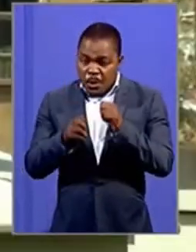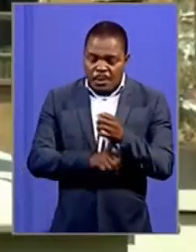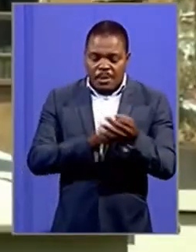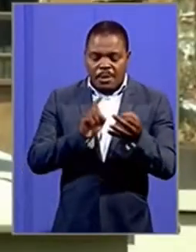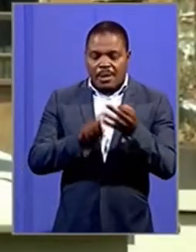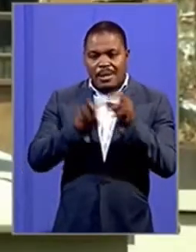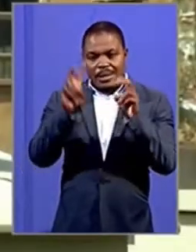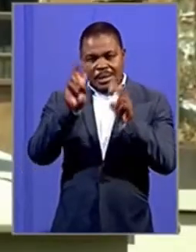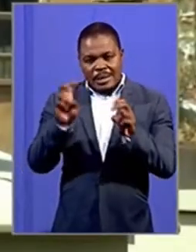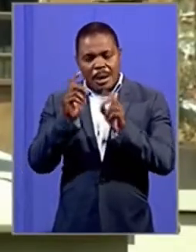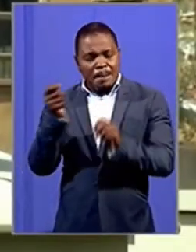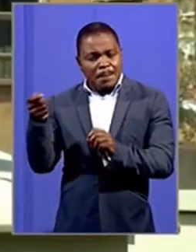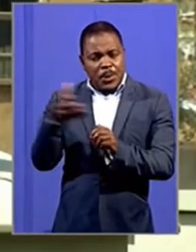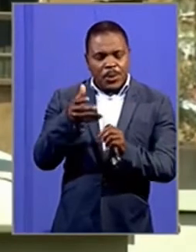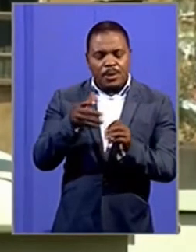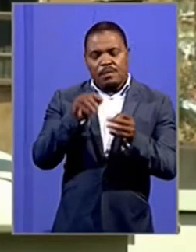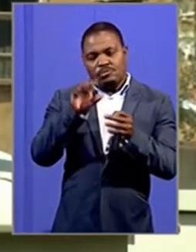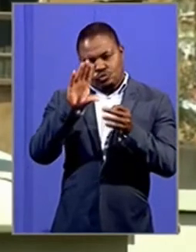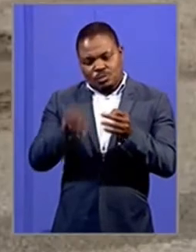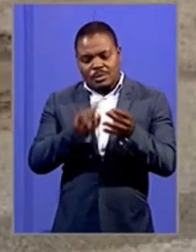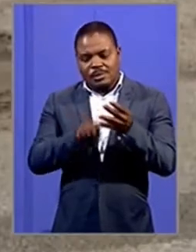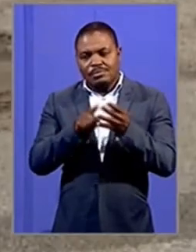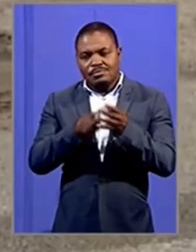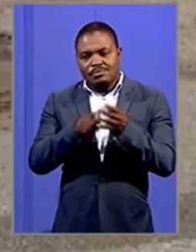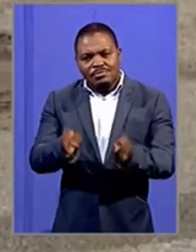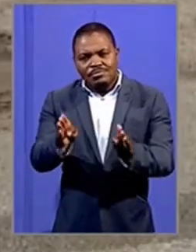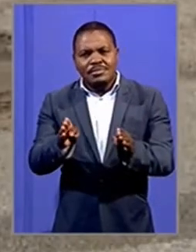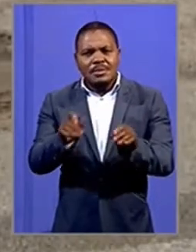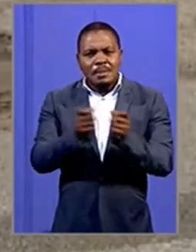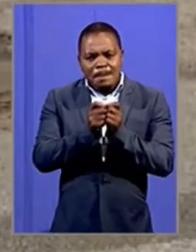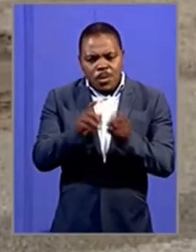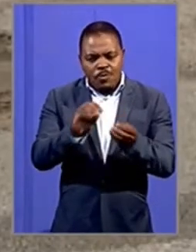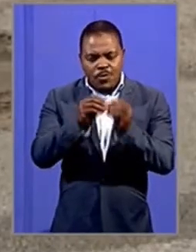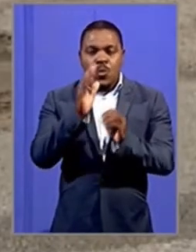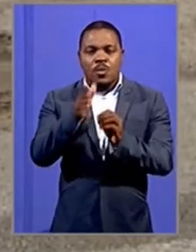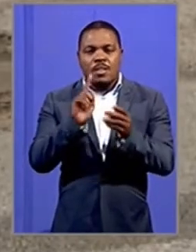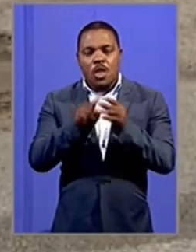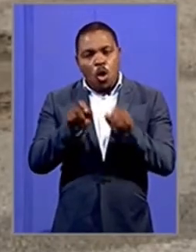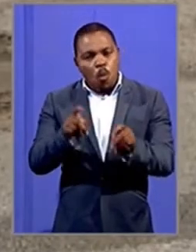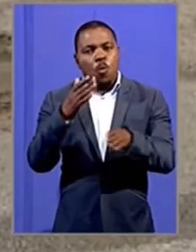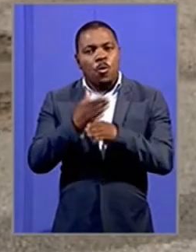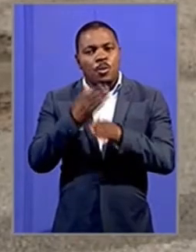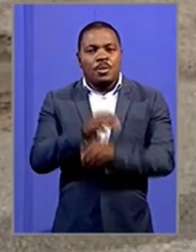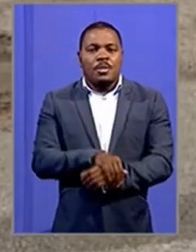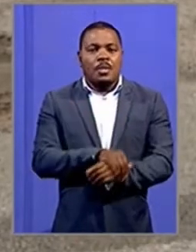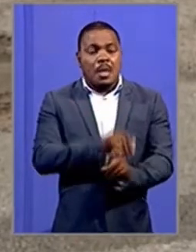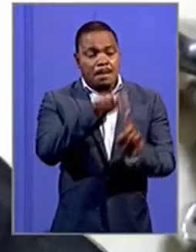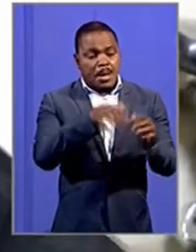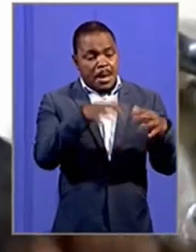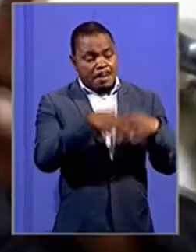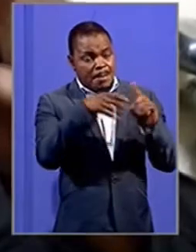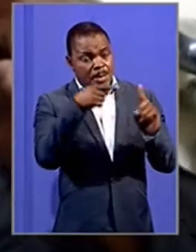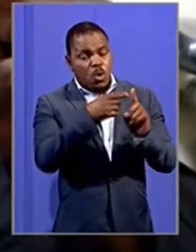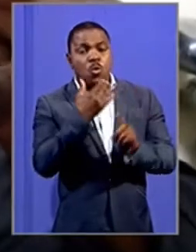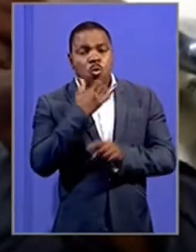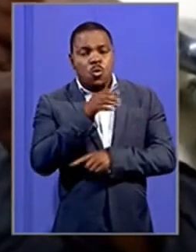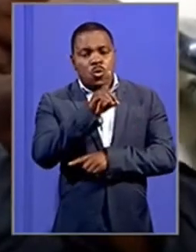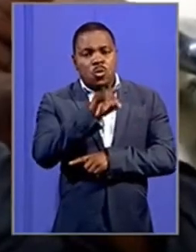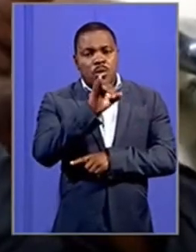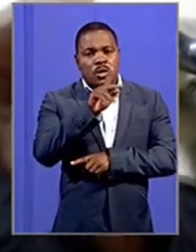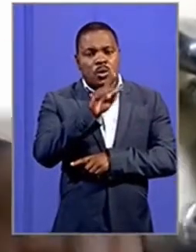tlhotlhwa ya motlakase go siamisa dikgoti le go tlisa ditshono tsa ditiro go tlhalosa fa motlhami wa mokgatlho mo fitlhidikotsi yo e kileng a